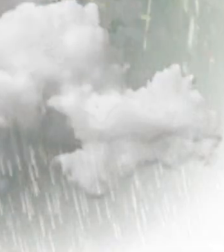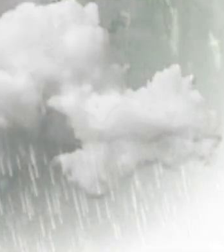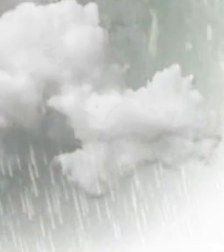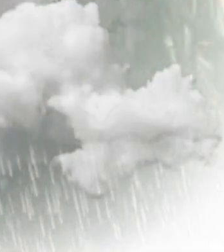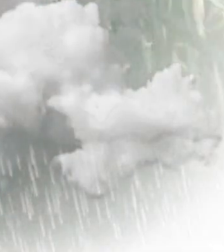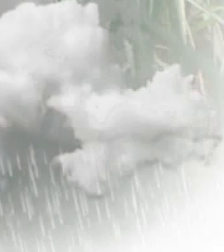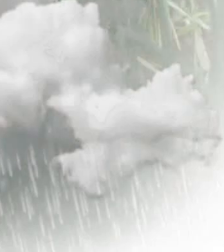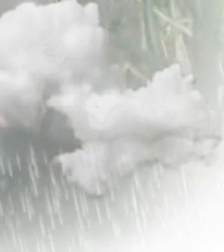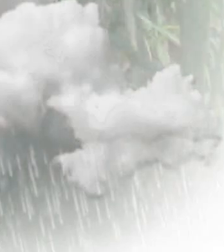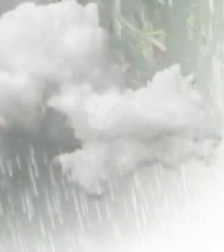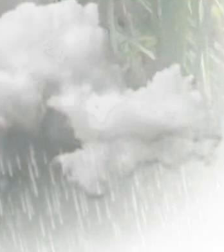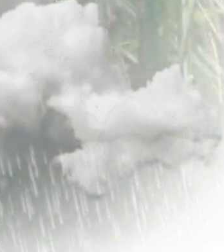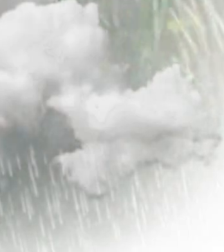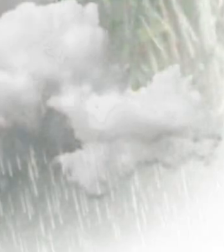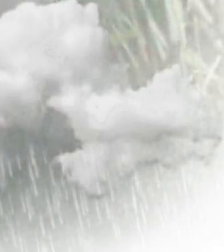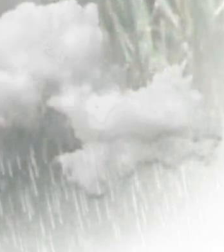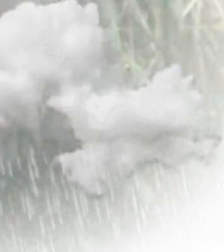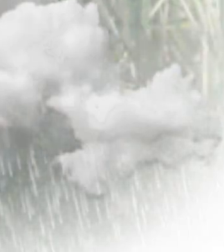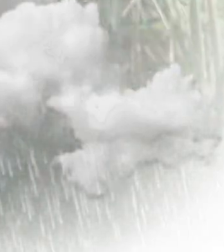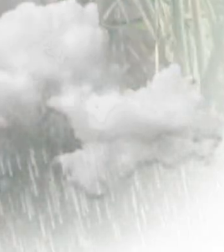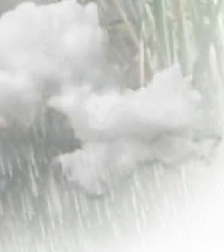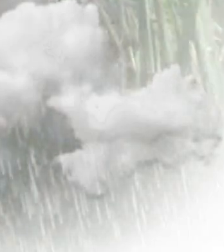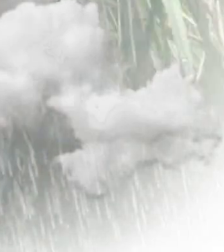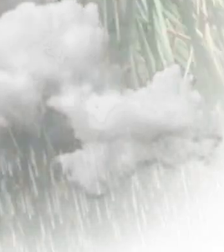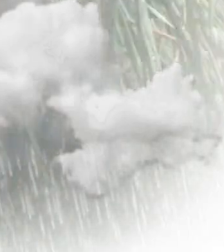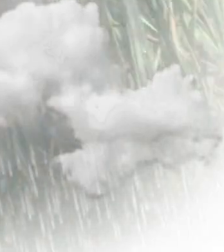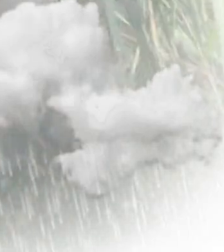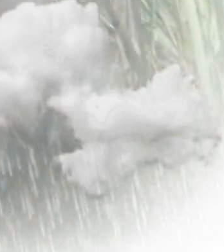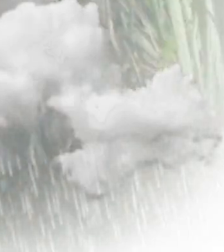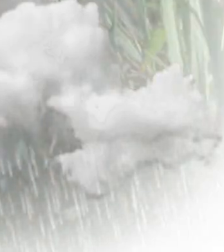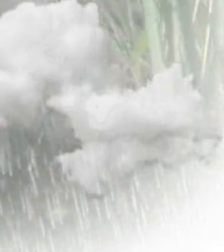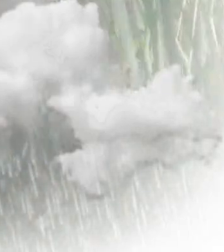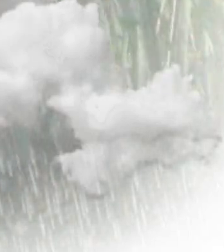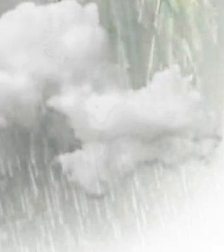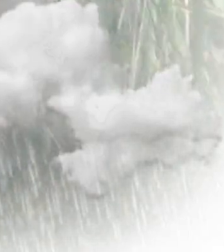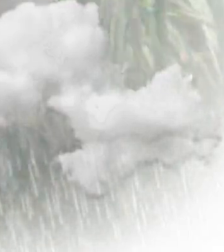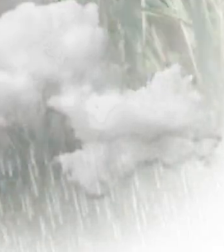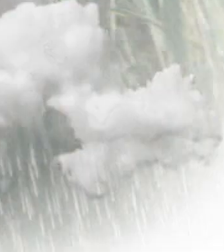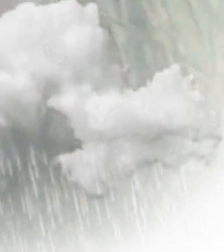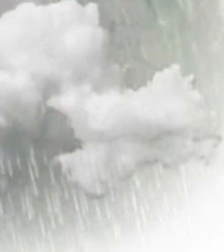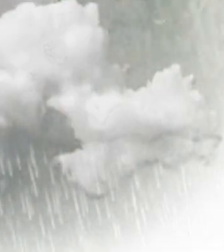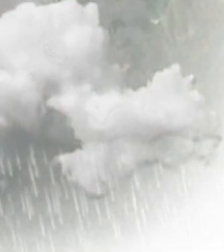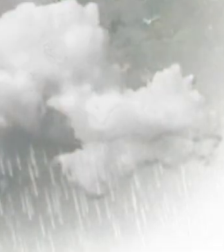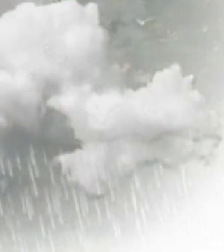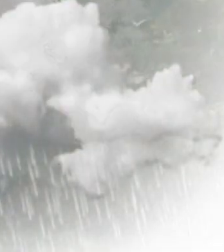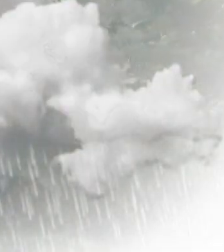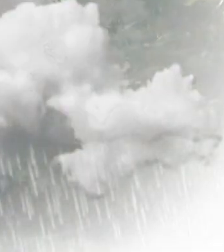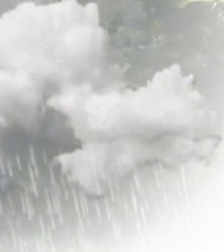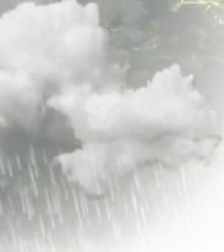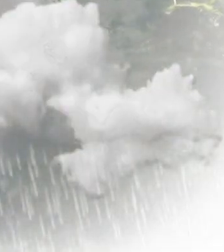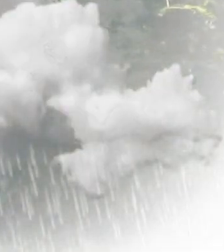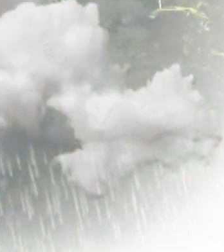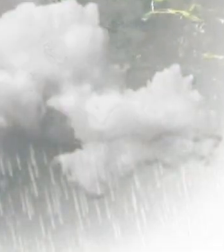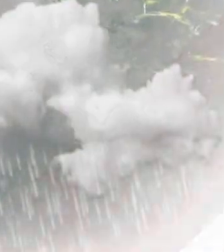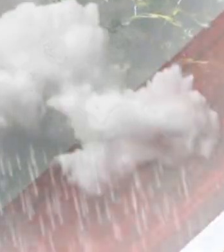о мостах леди и ворона века ли 17 градусов тепла ранец ай да плюс